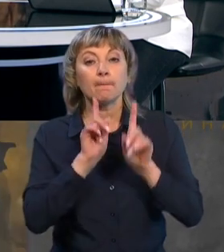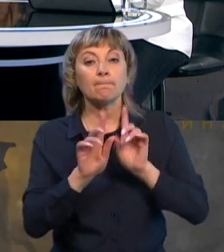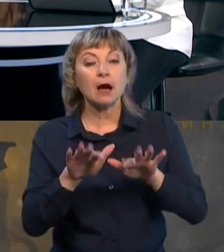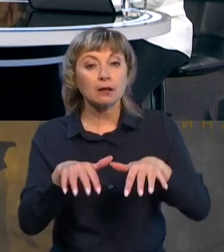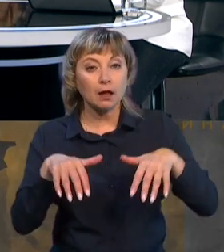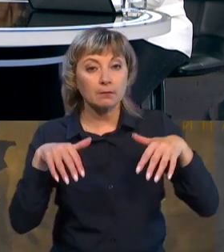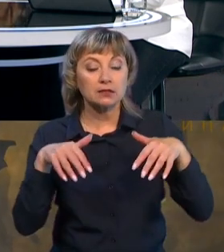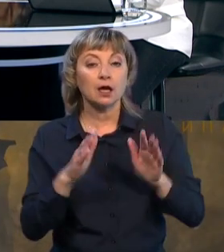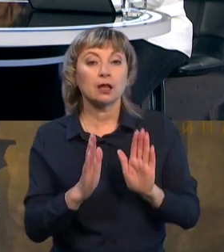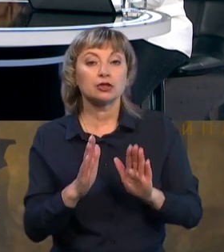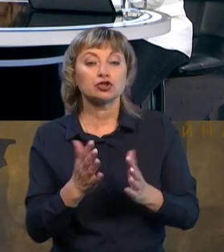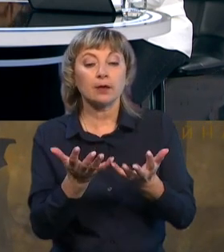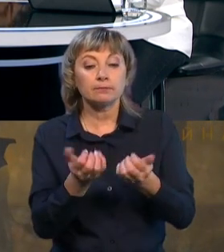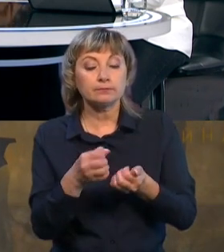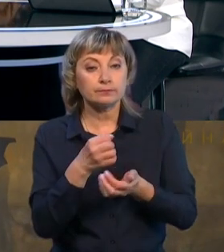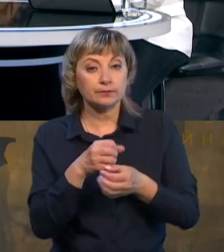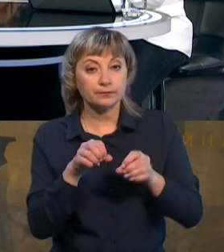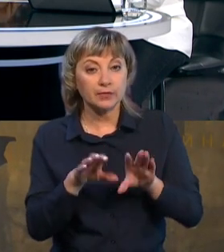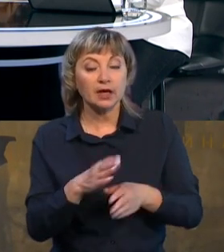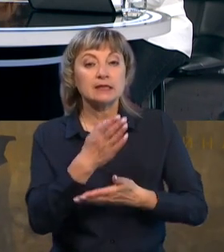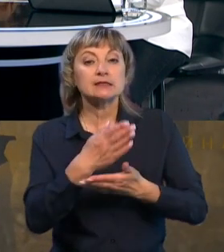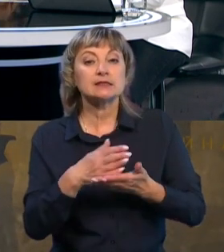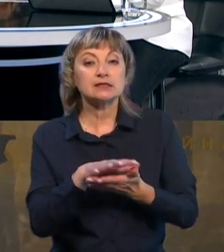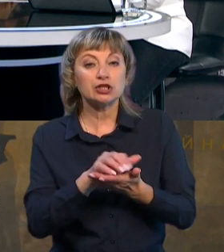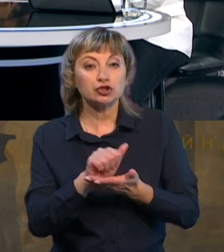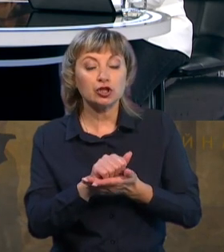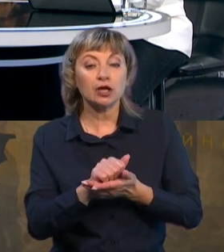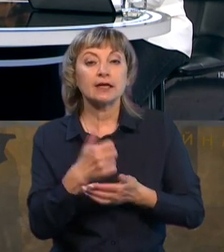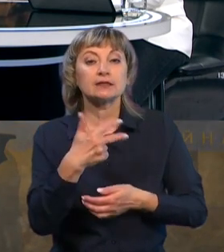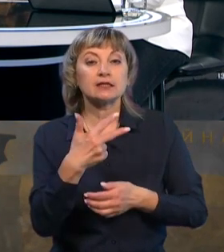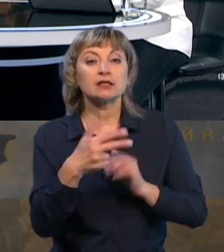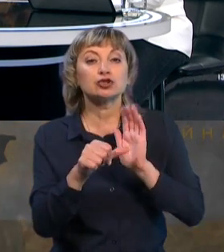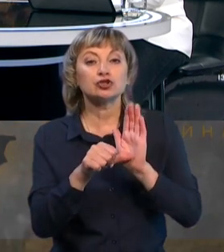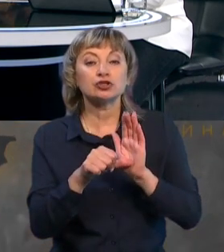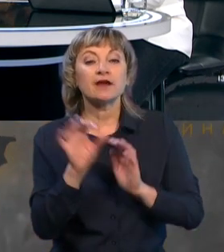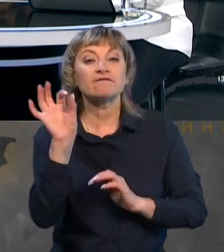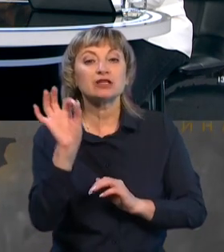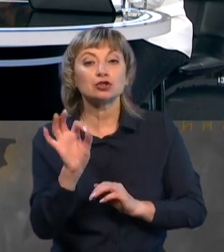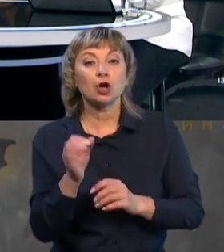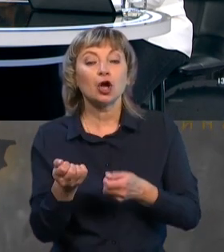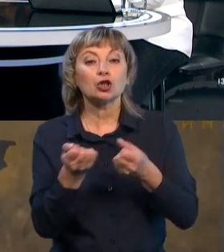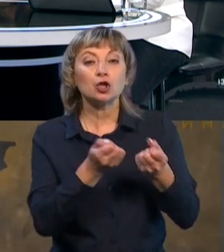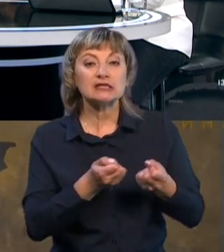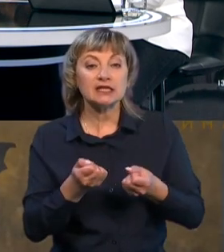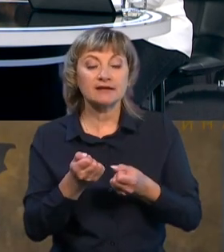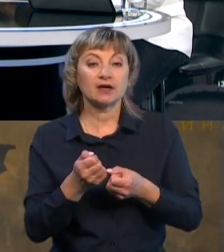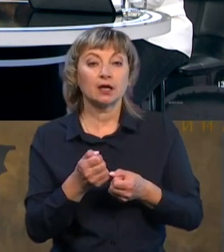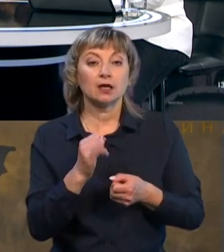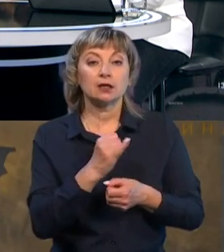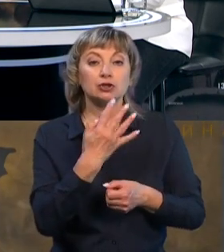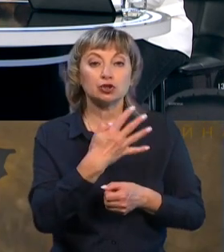лише ухвалив знищення 36% носіїв і